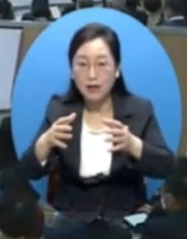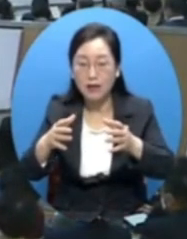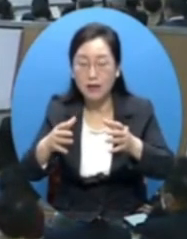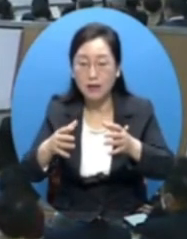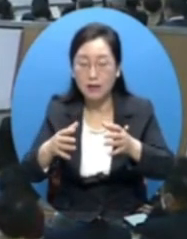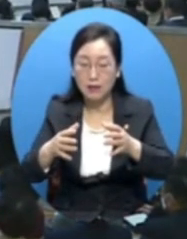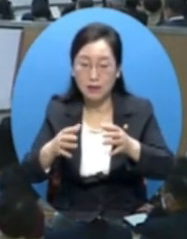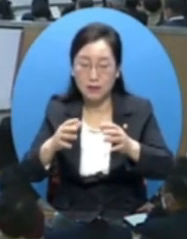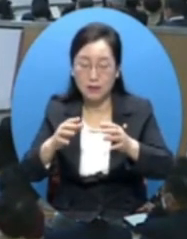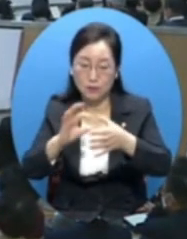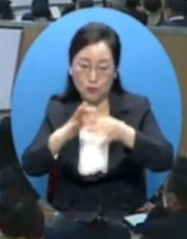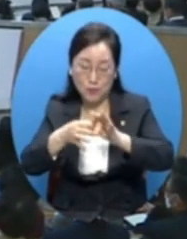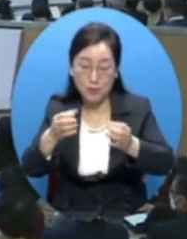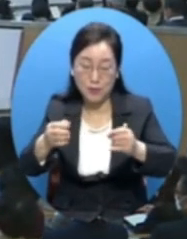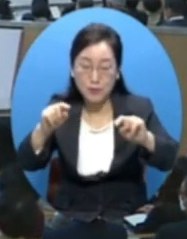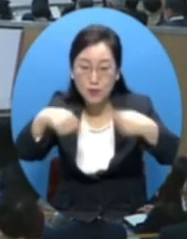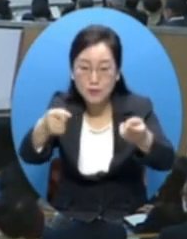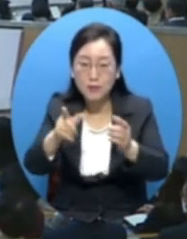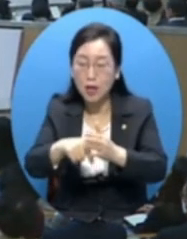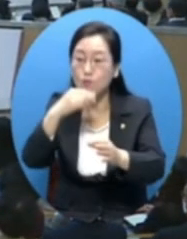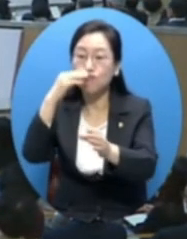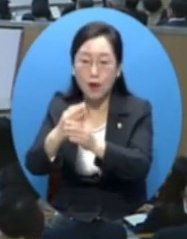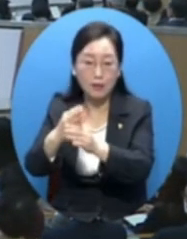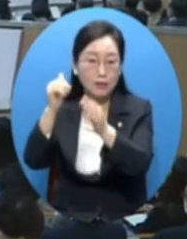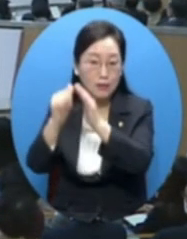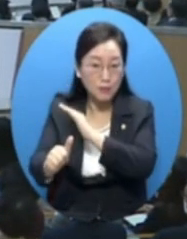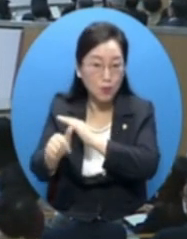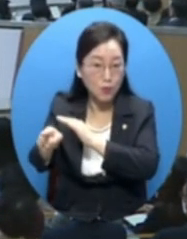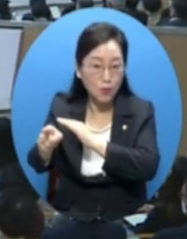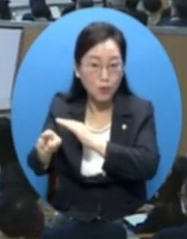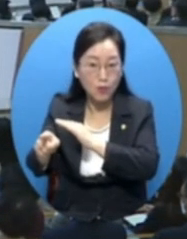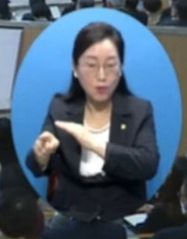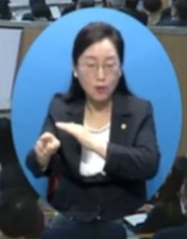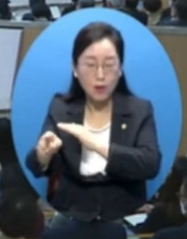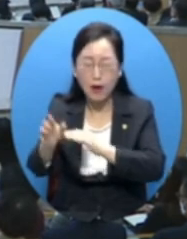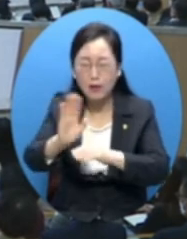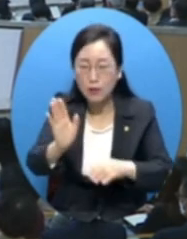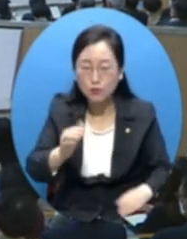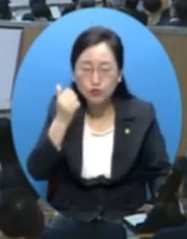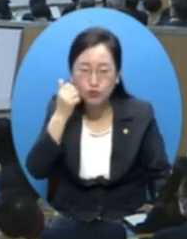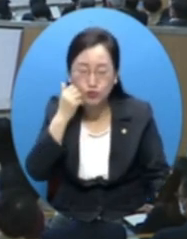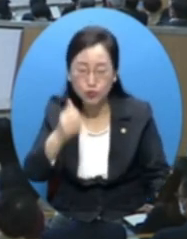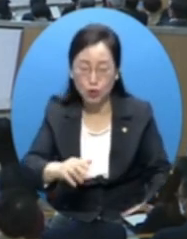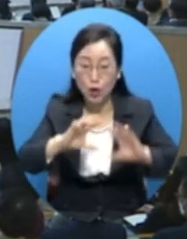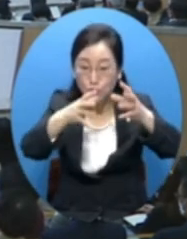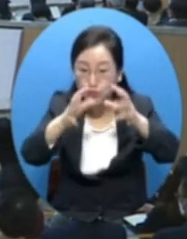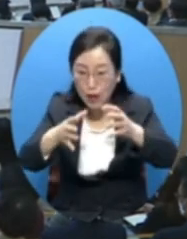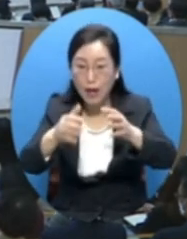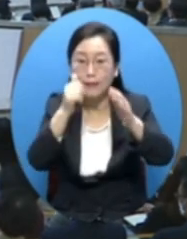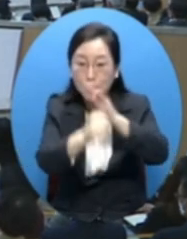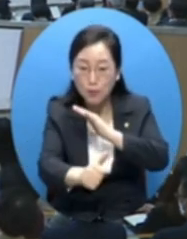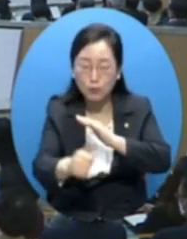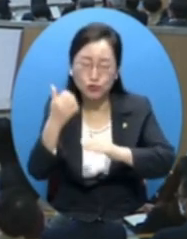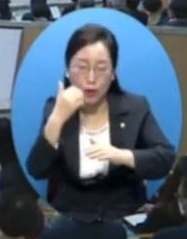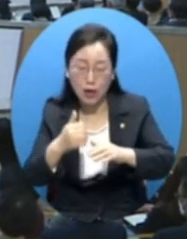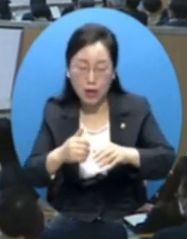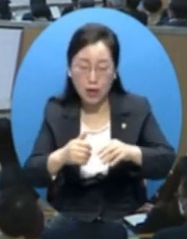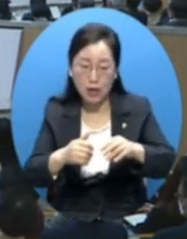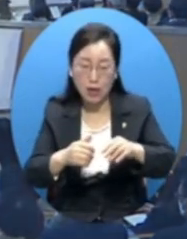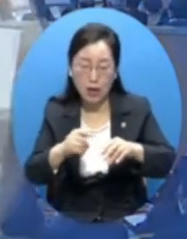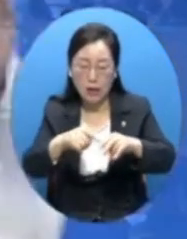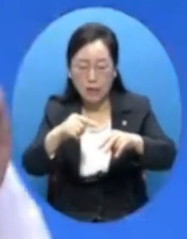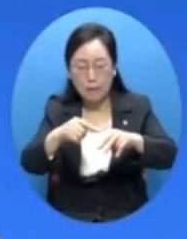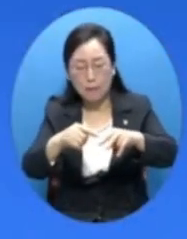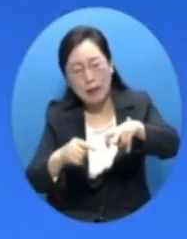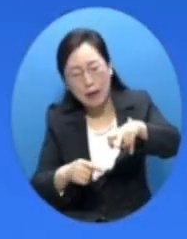참전했을 때 국가대표 선수가 발목을 다쳤어요. 그래가지고 대체 선수로 너 잘 뛰니까